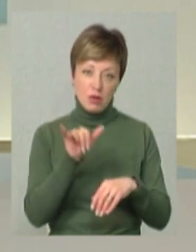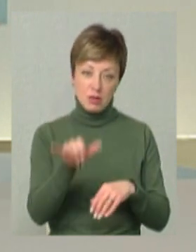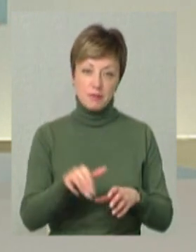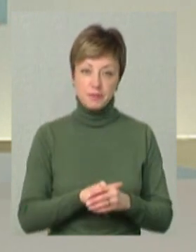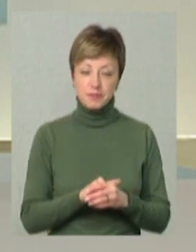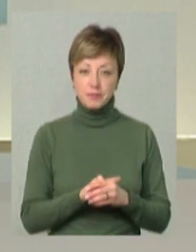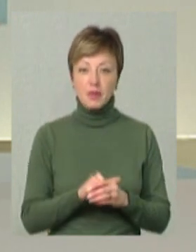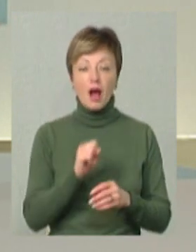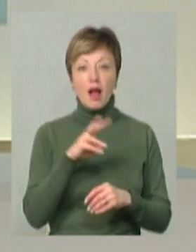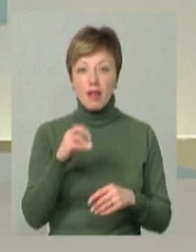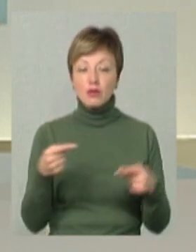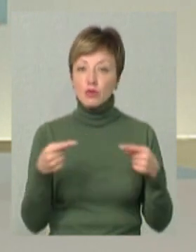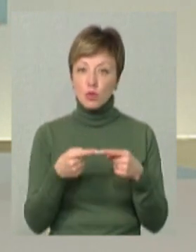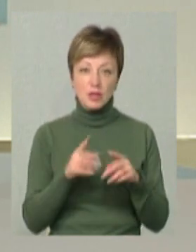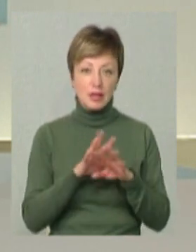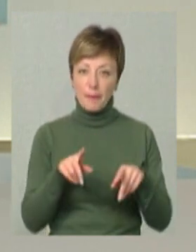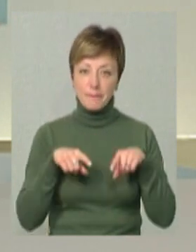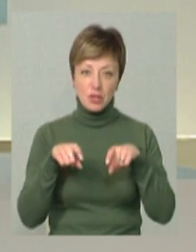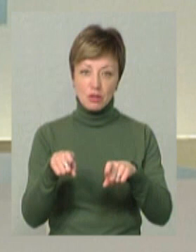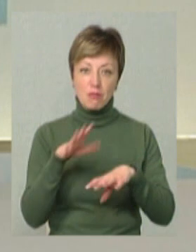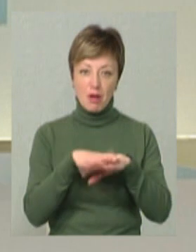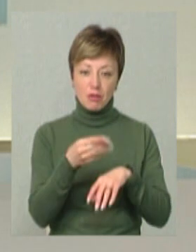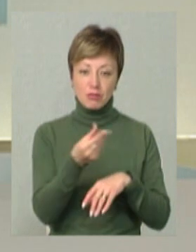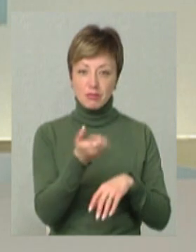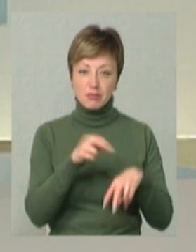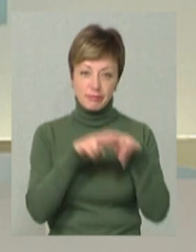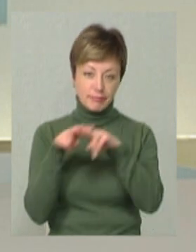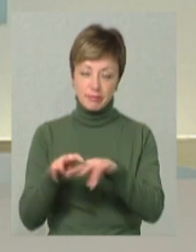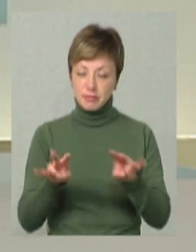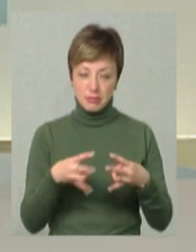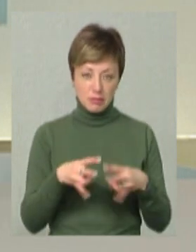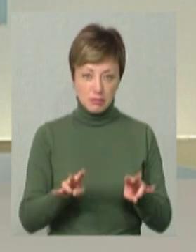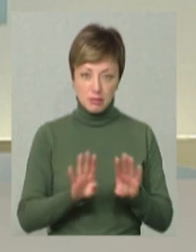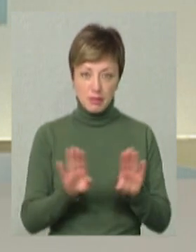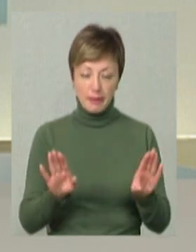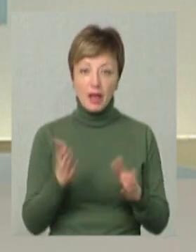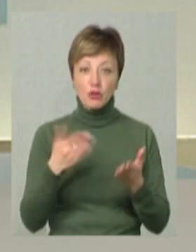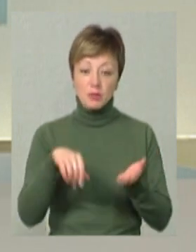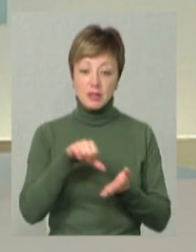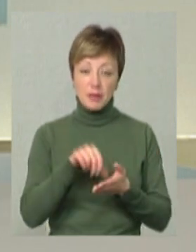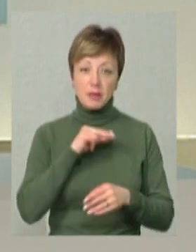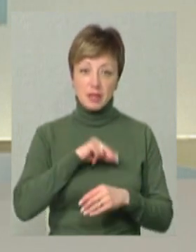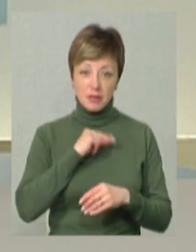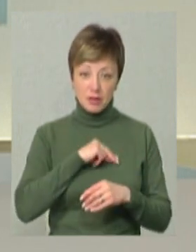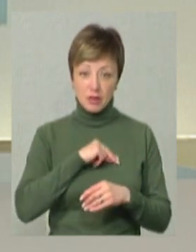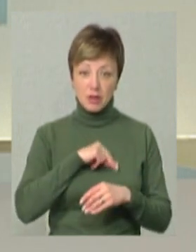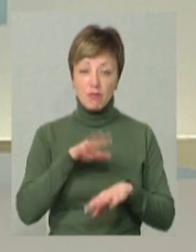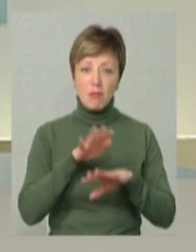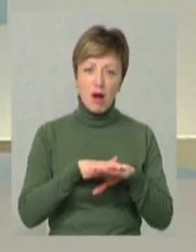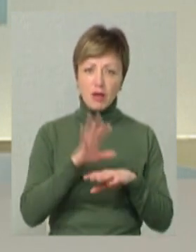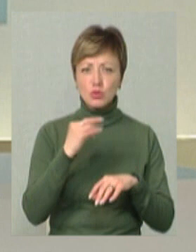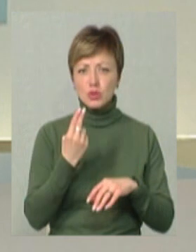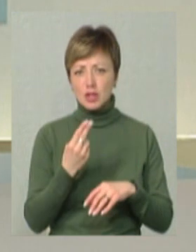органах. Але однозначно не біжіть до банкомату, не біжіть перераховувати кошти. Якщо представляється працівниками